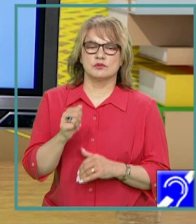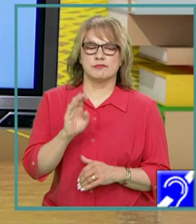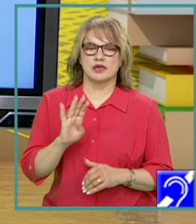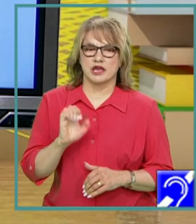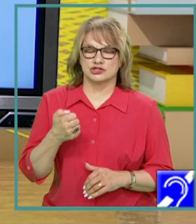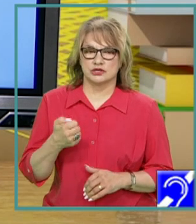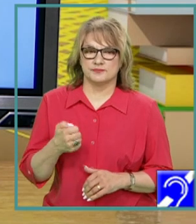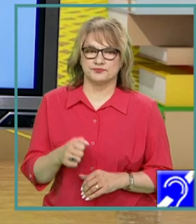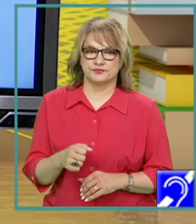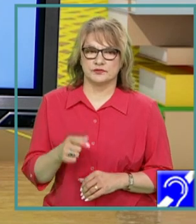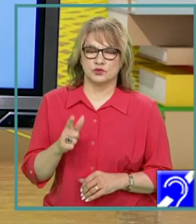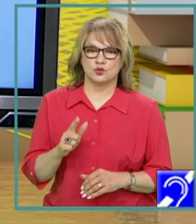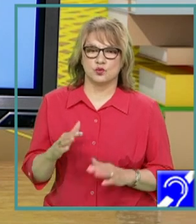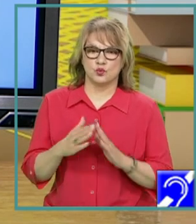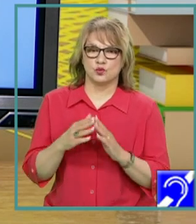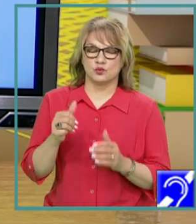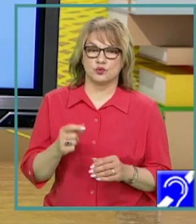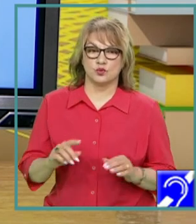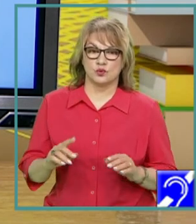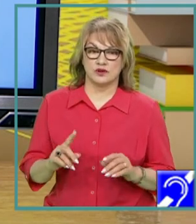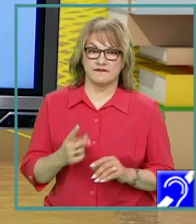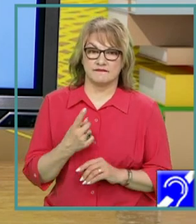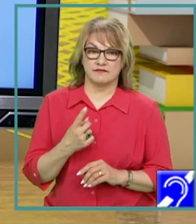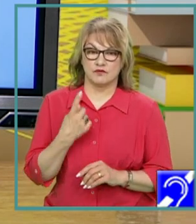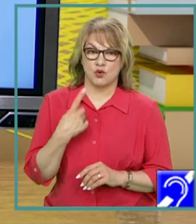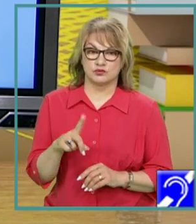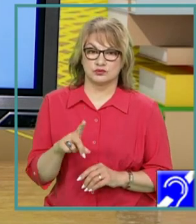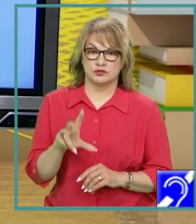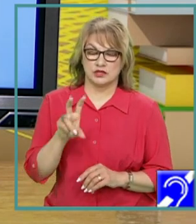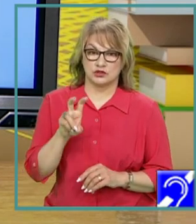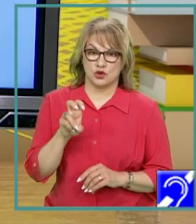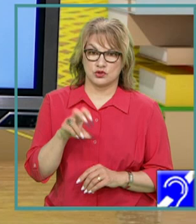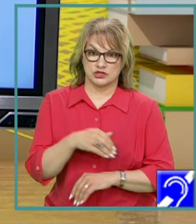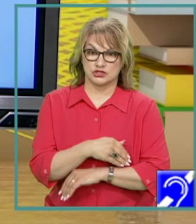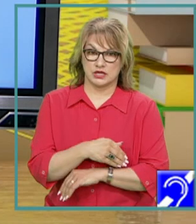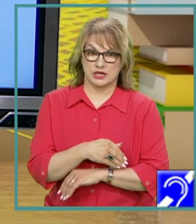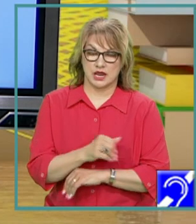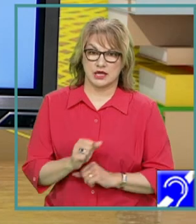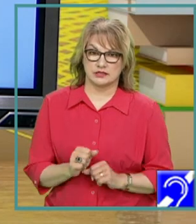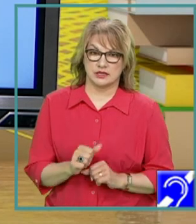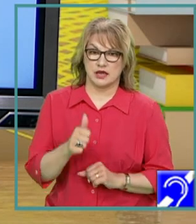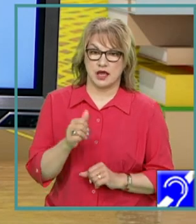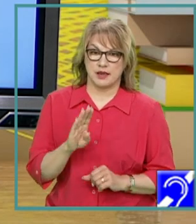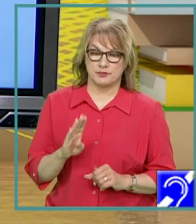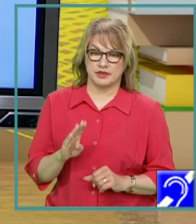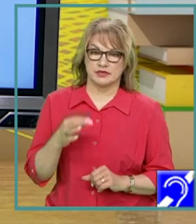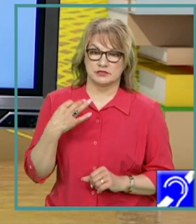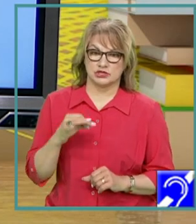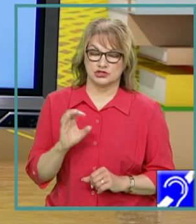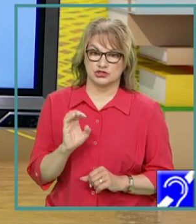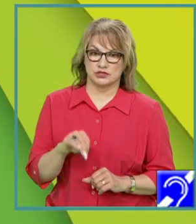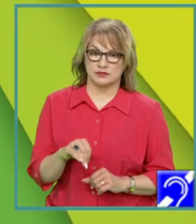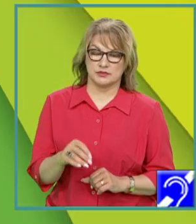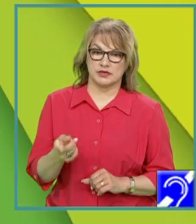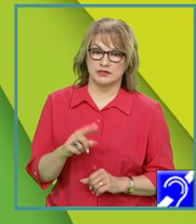cu unghiul în vârf de 120 de grade AB 10 cm